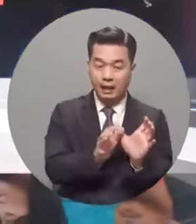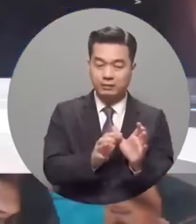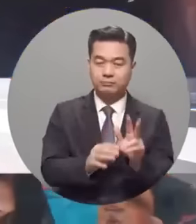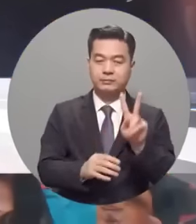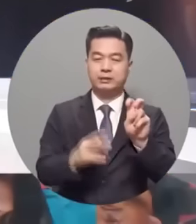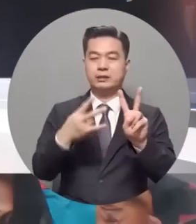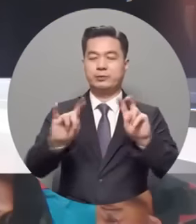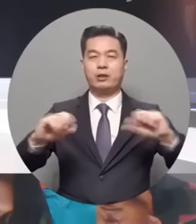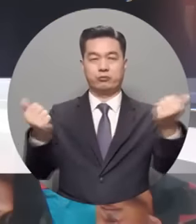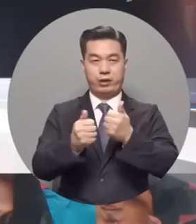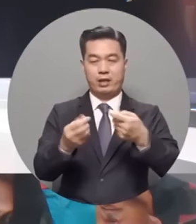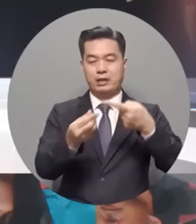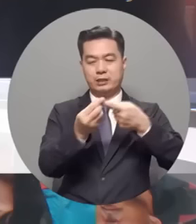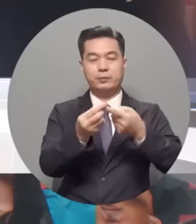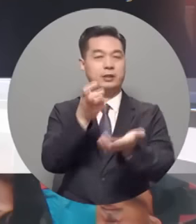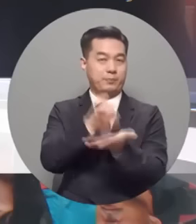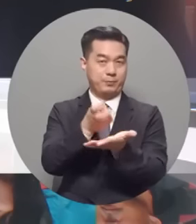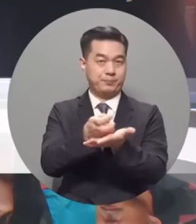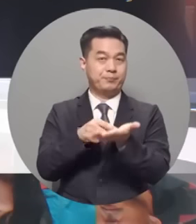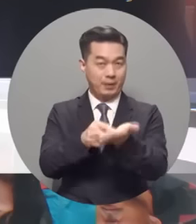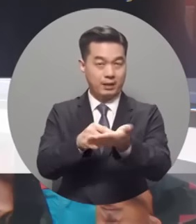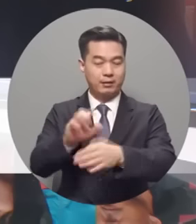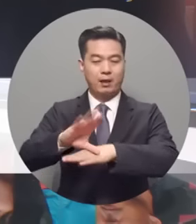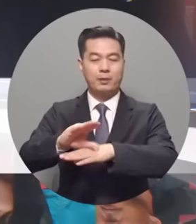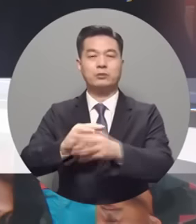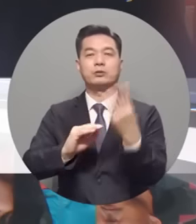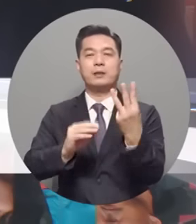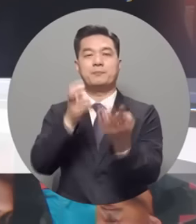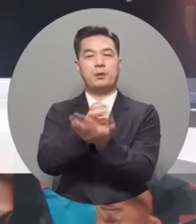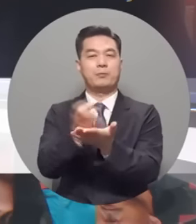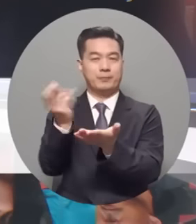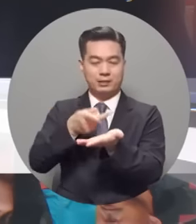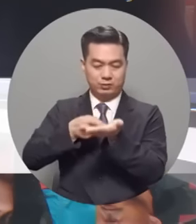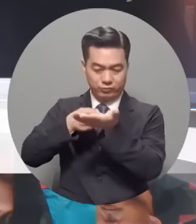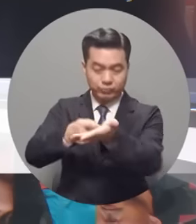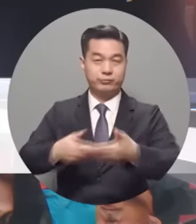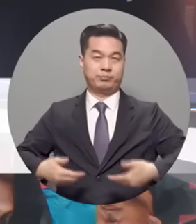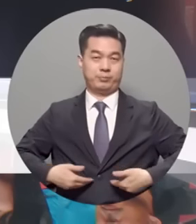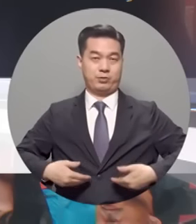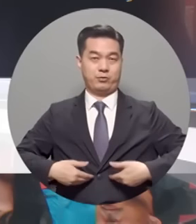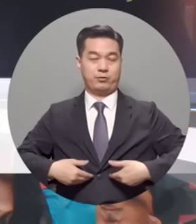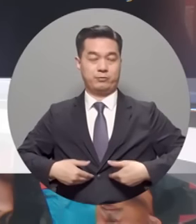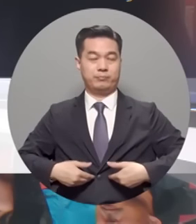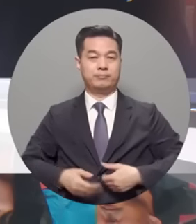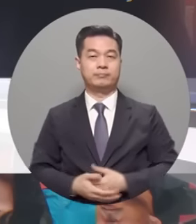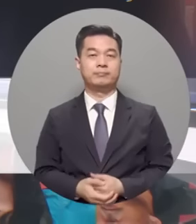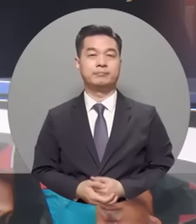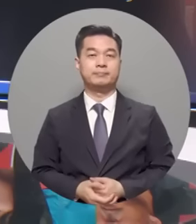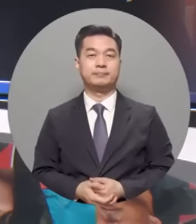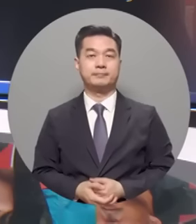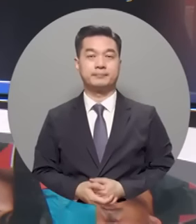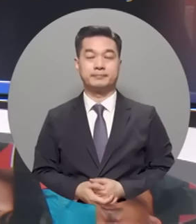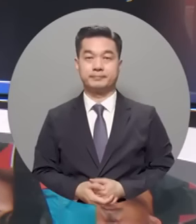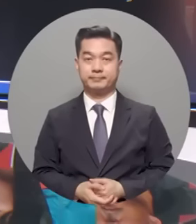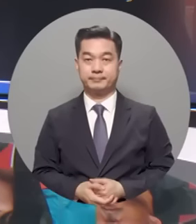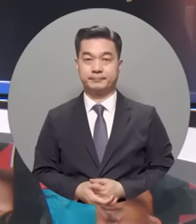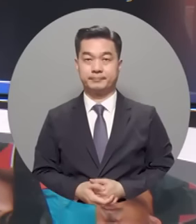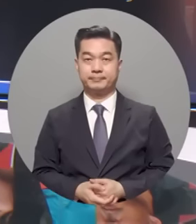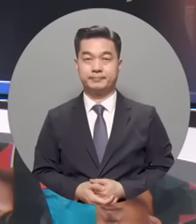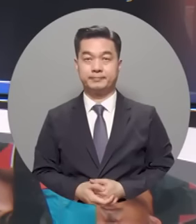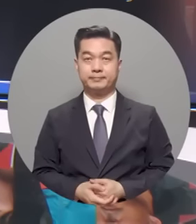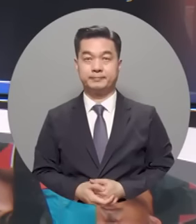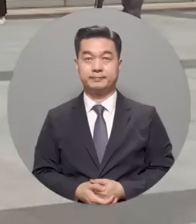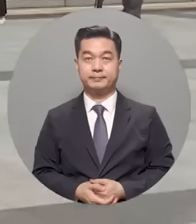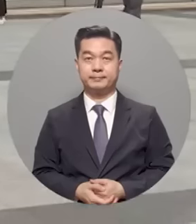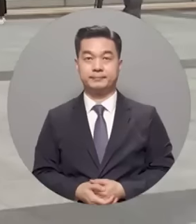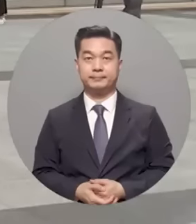국회의 첫 번째 법안으로 이 방송 3법을 다시 추진해야 한다면서 목소리를 높였습니다. 임소정 기자가 전하겠습니다.